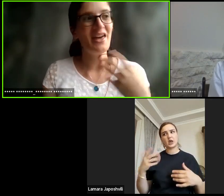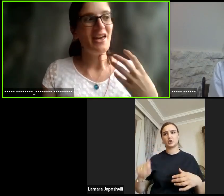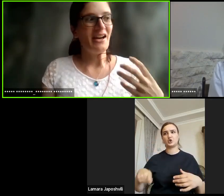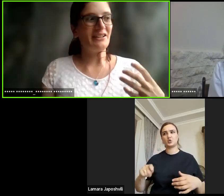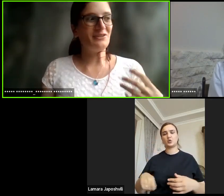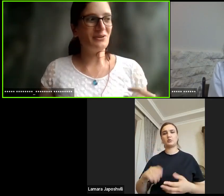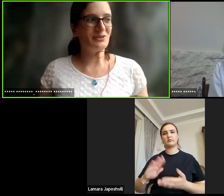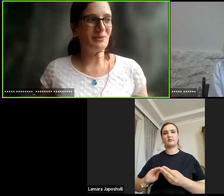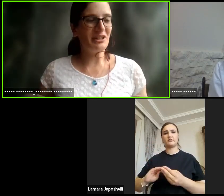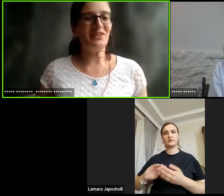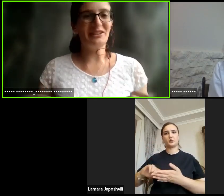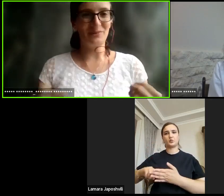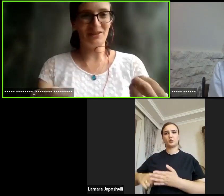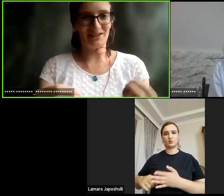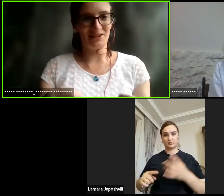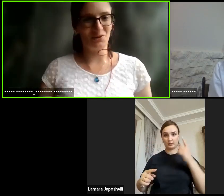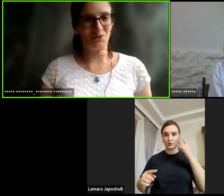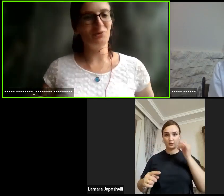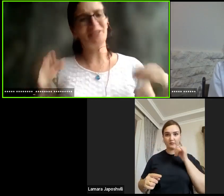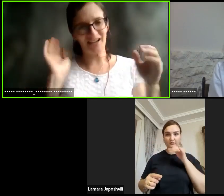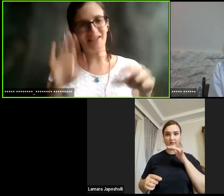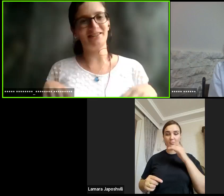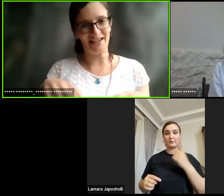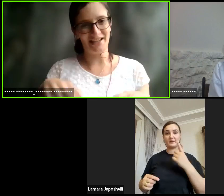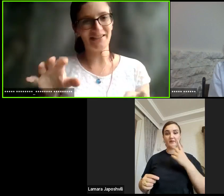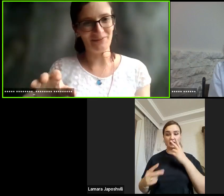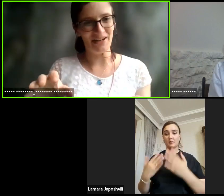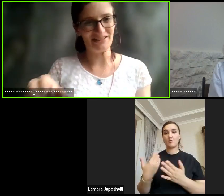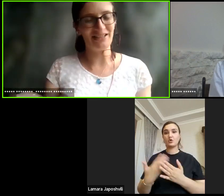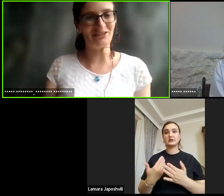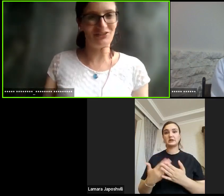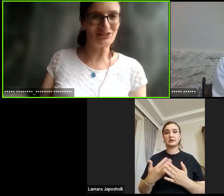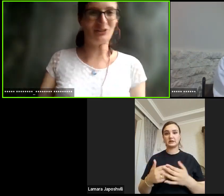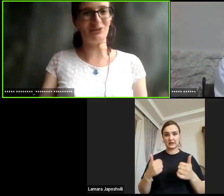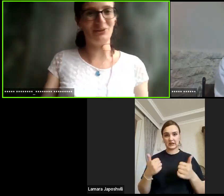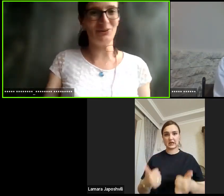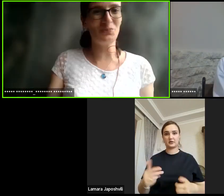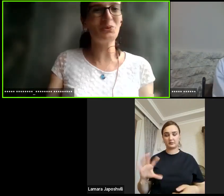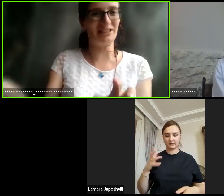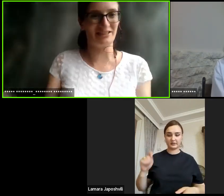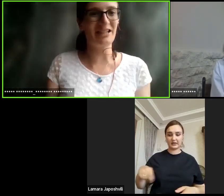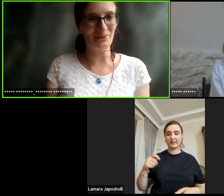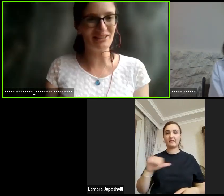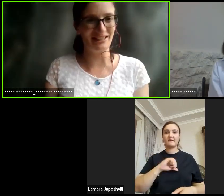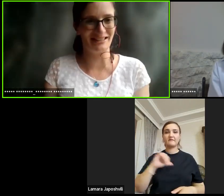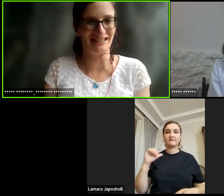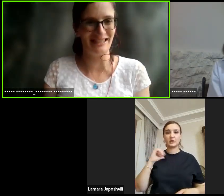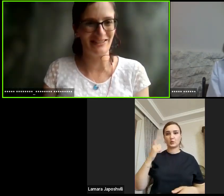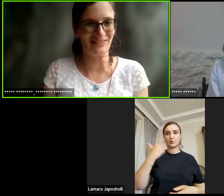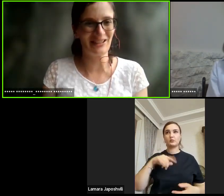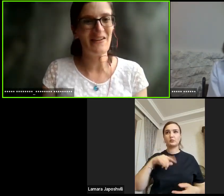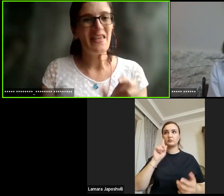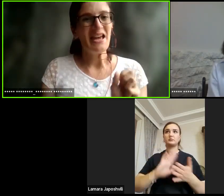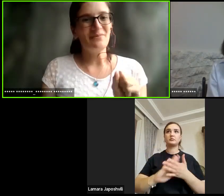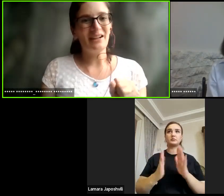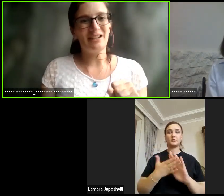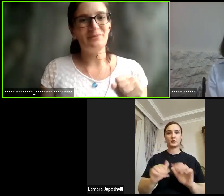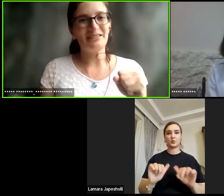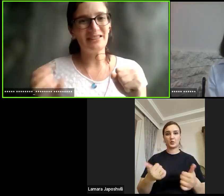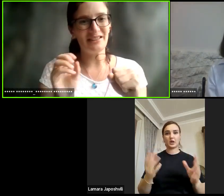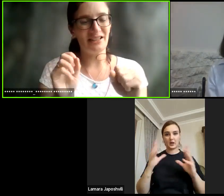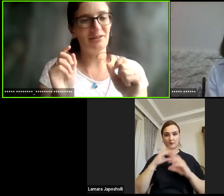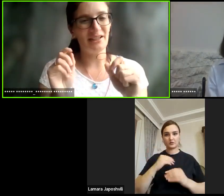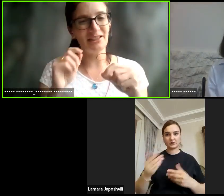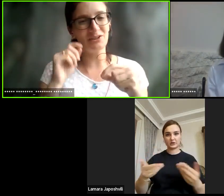რომ თვითონ პირველ დემონსტრაციაზე რომ კარგი დაიარეთ მას, თვითონ უკეთესად გამოდით ეს სიარული.